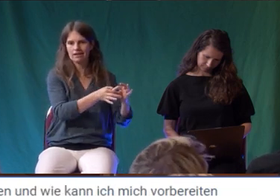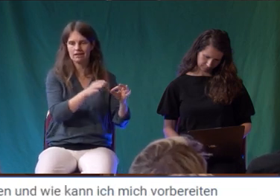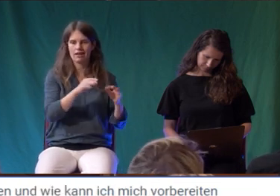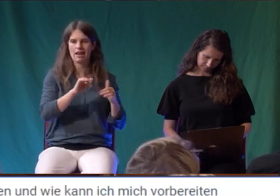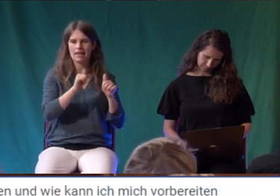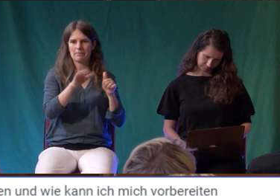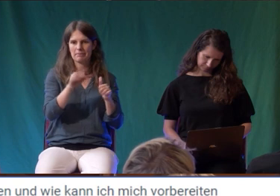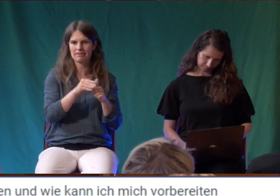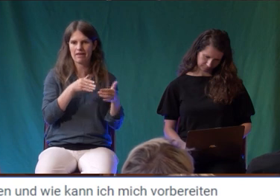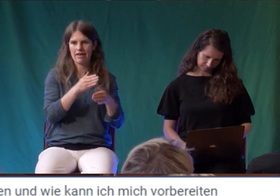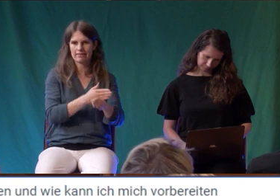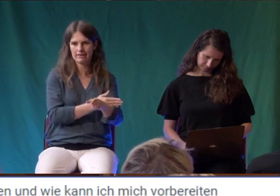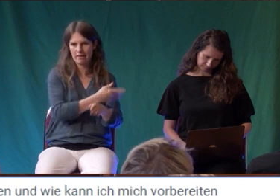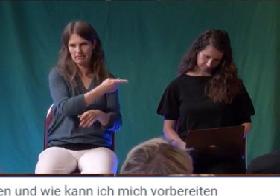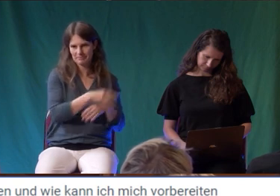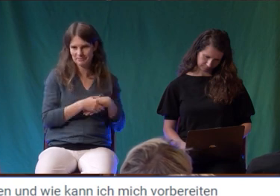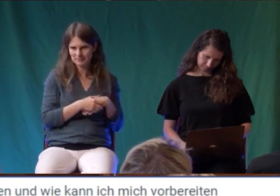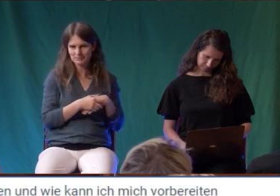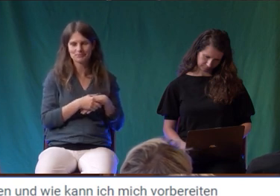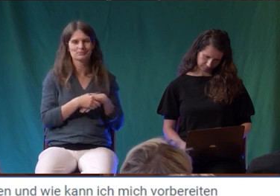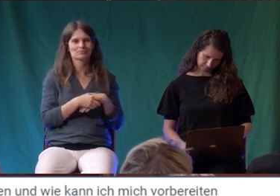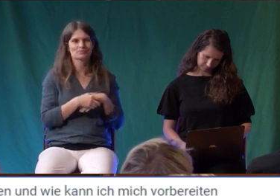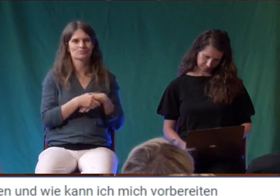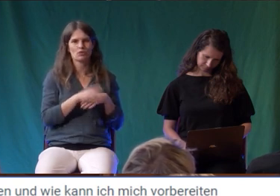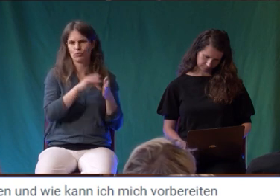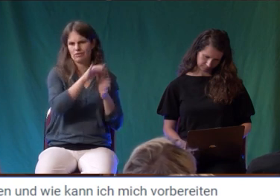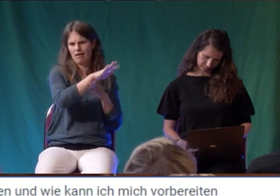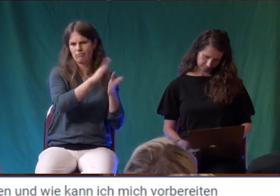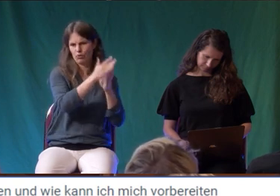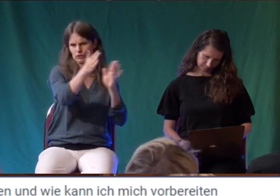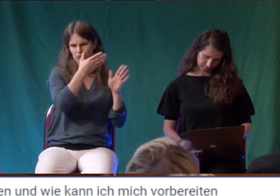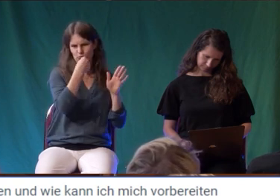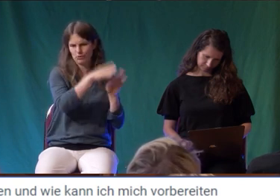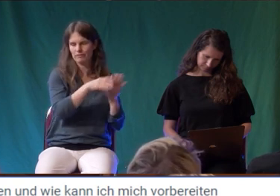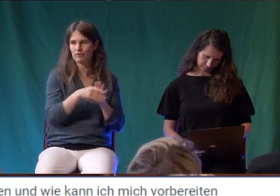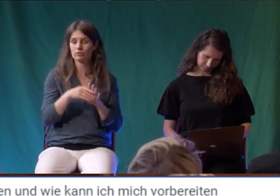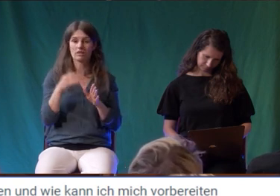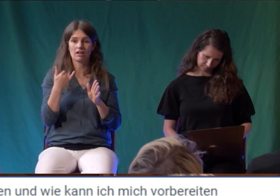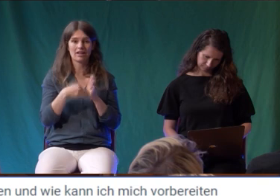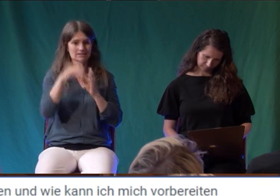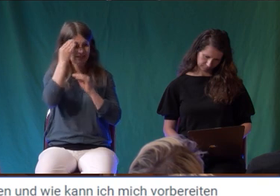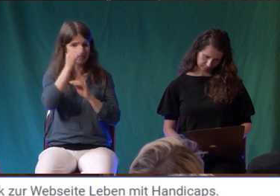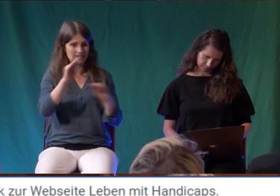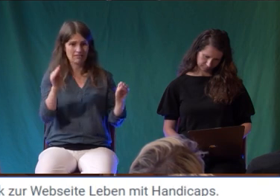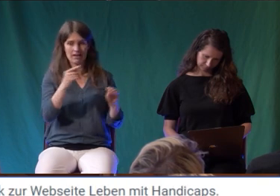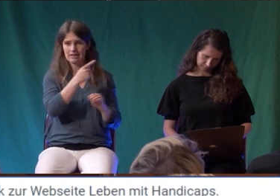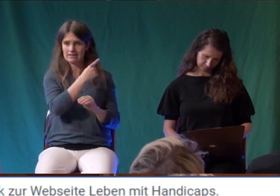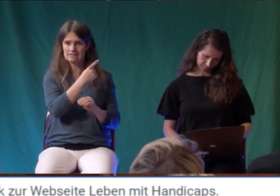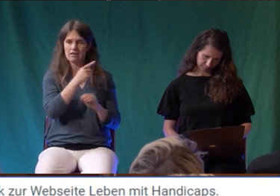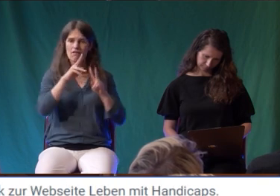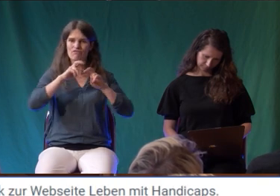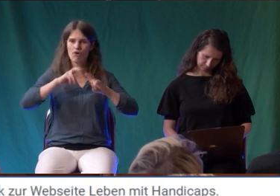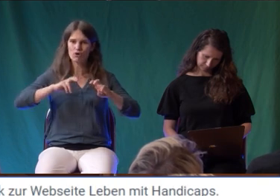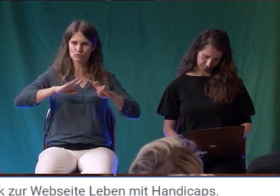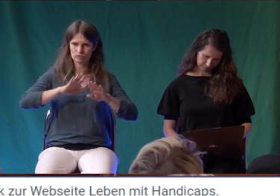ja hier diese vielen schönen gibt genau und noch als letztes möchte ich noch darauf hinweisen für Interessierte hier auf der Seite der Forschung